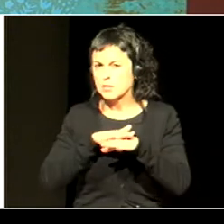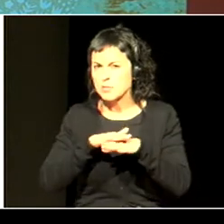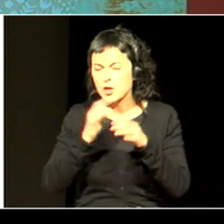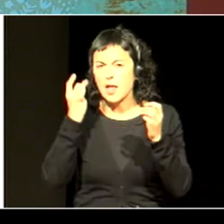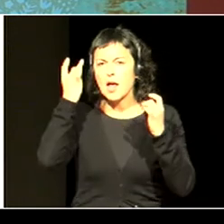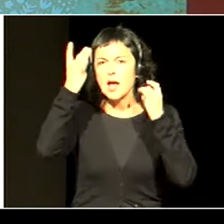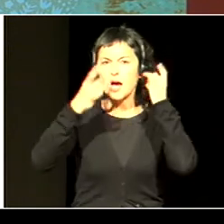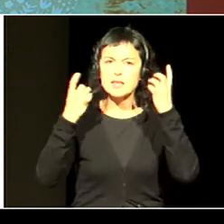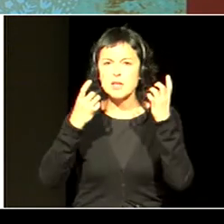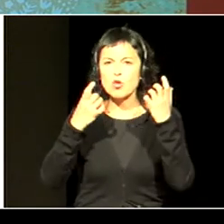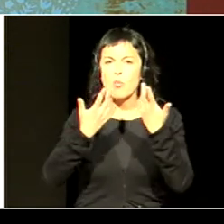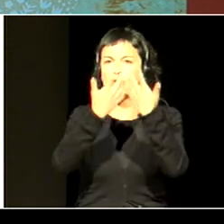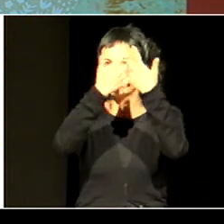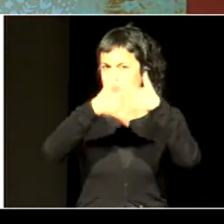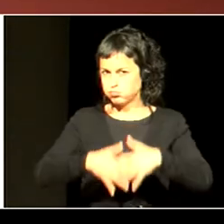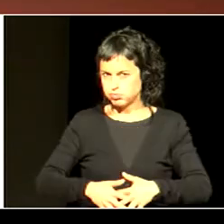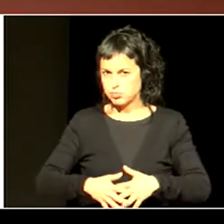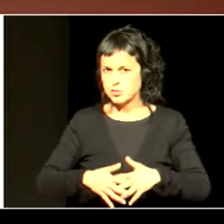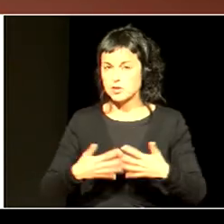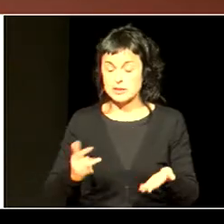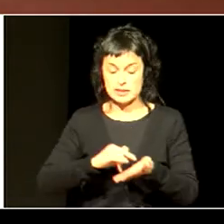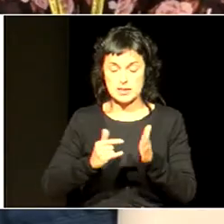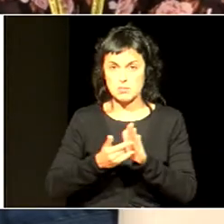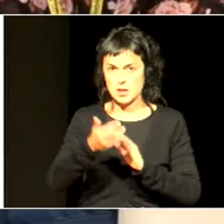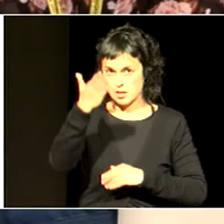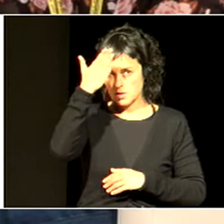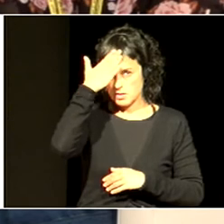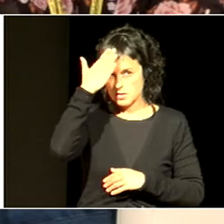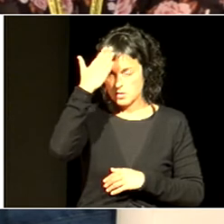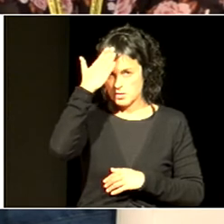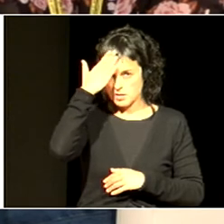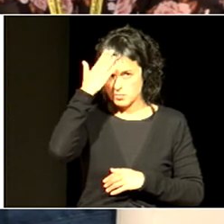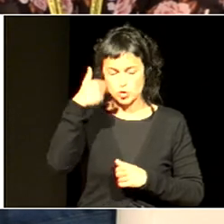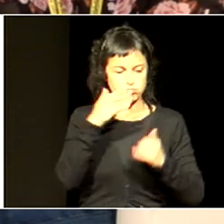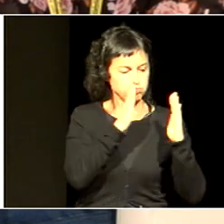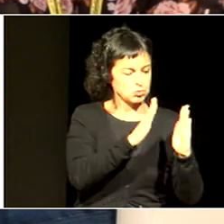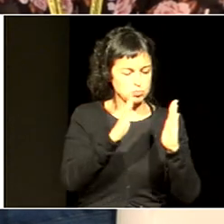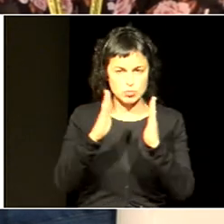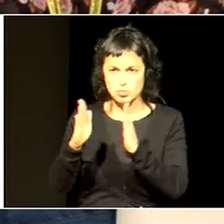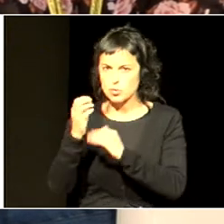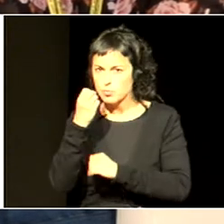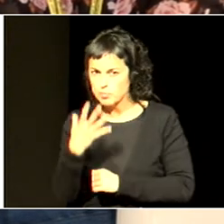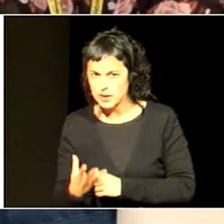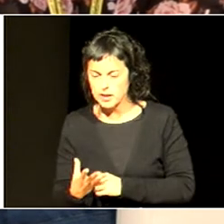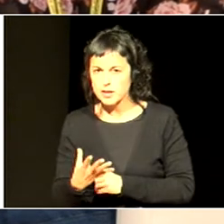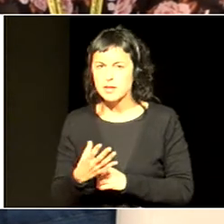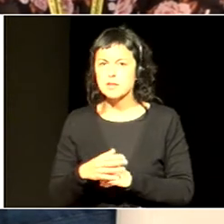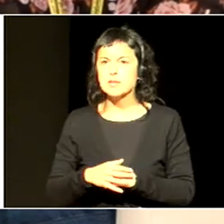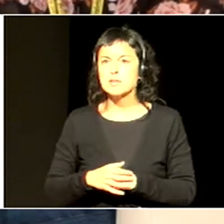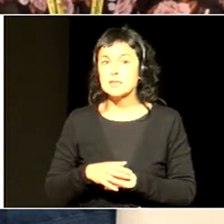sistematizatzea, bai? Eta tutoretza planean ba ondo sartu ordenean ipini, bai? Eta guzti hori